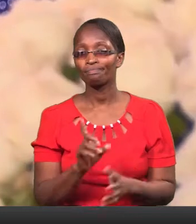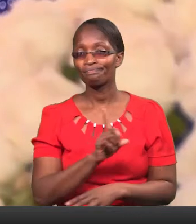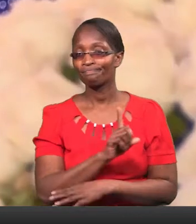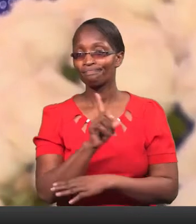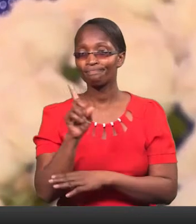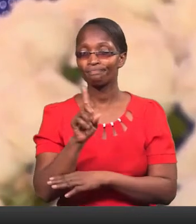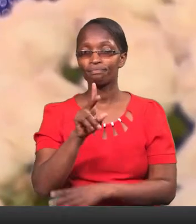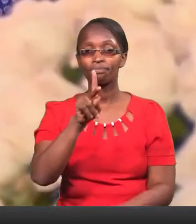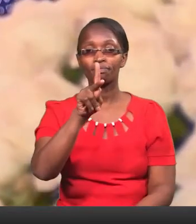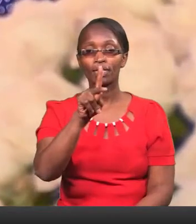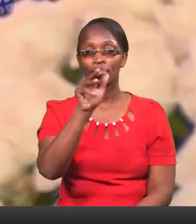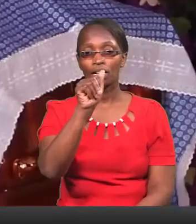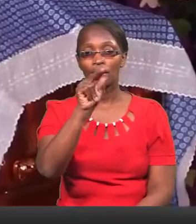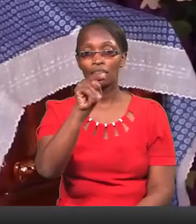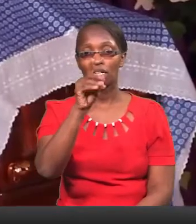our bishop.